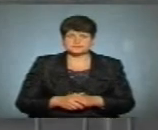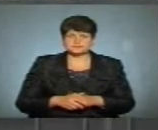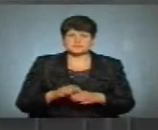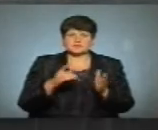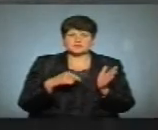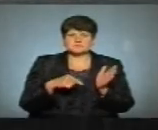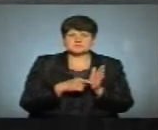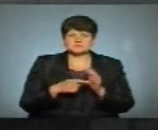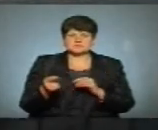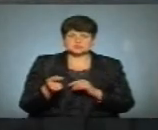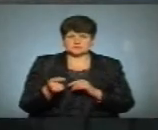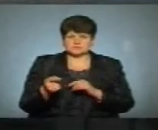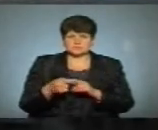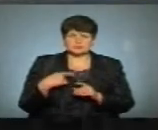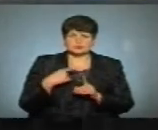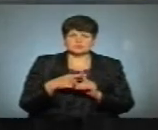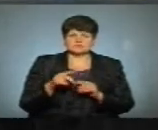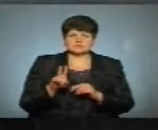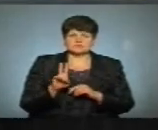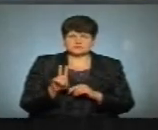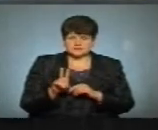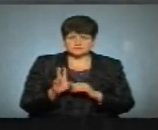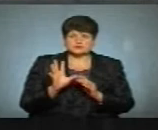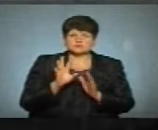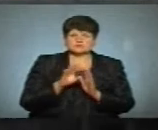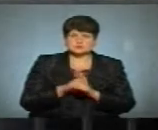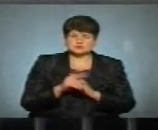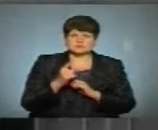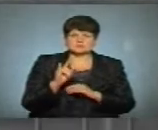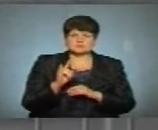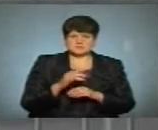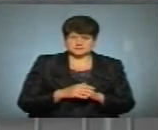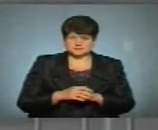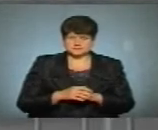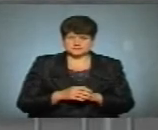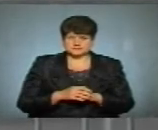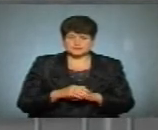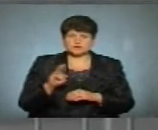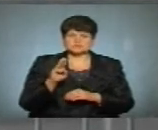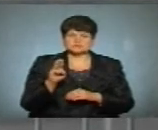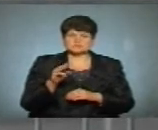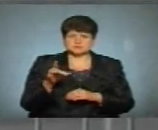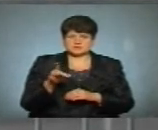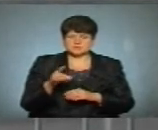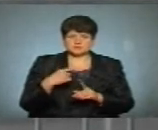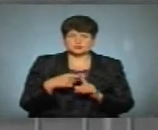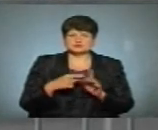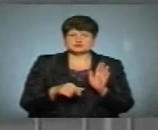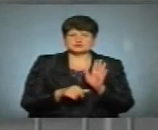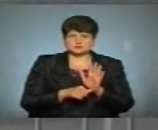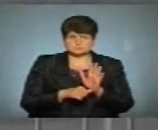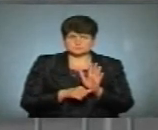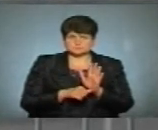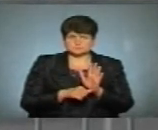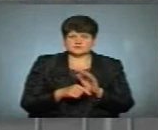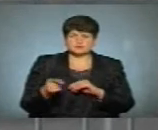Місто Тернопіль плюс 2, в тому числі одна дитина. Шумський район плюс